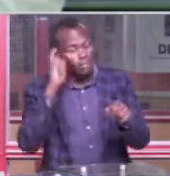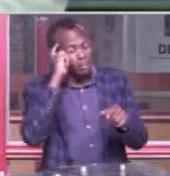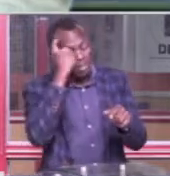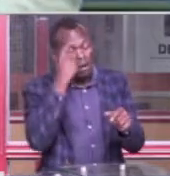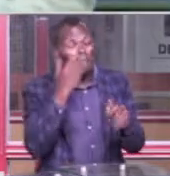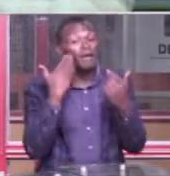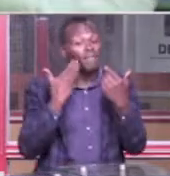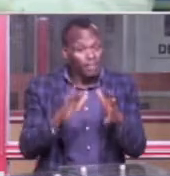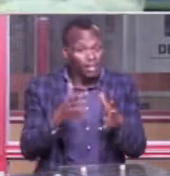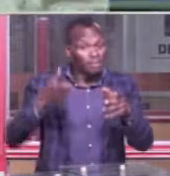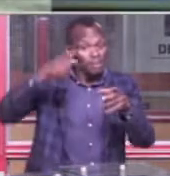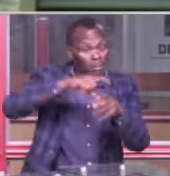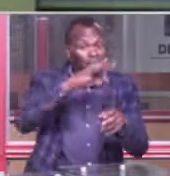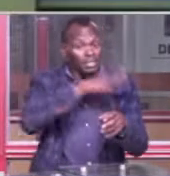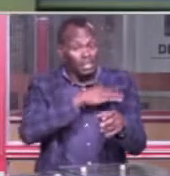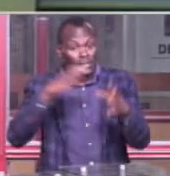mwaka gw'ebyensimbi